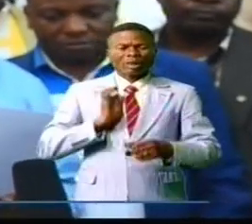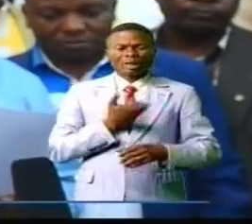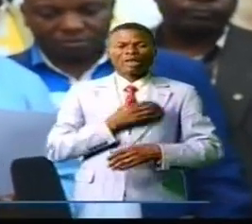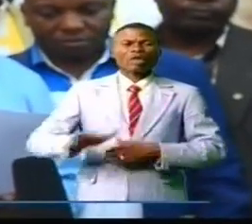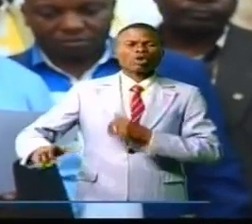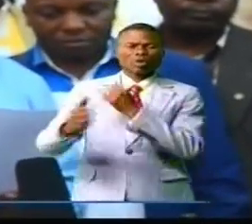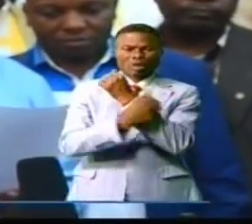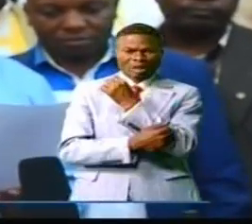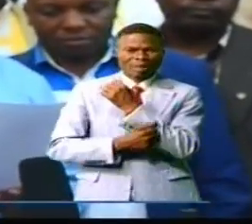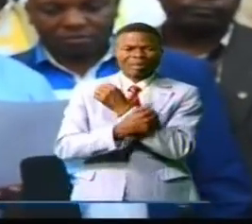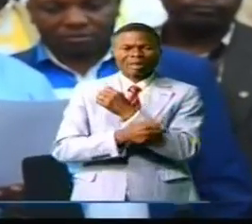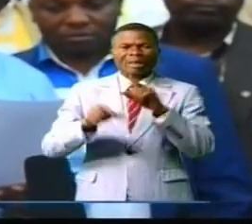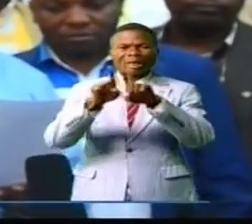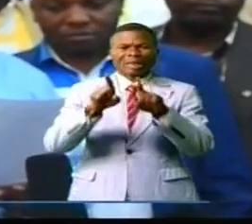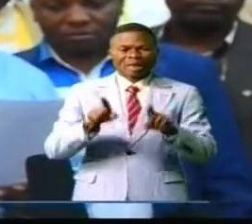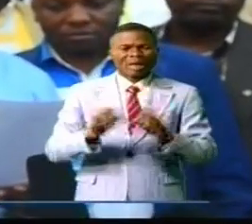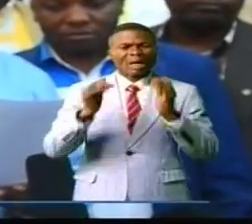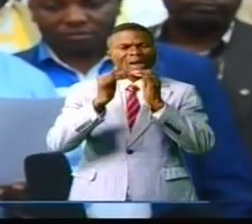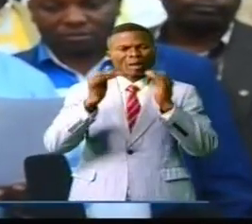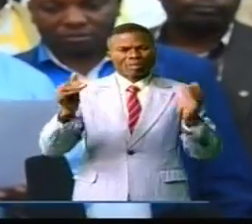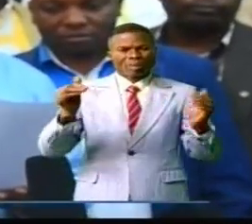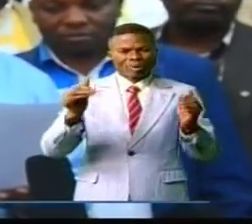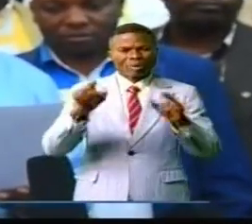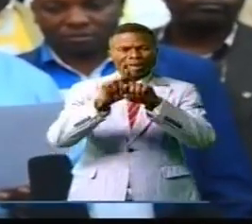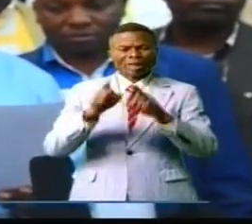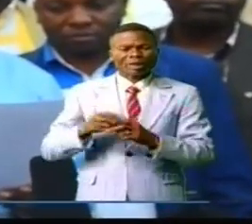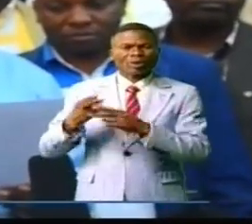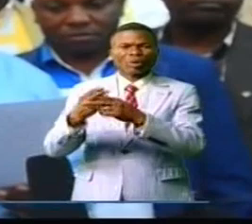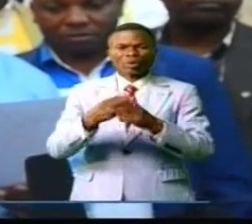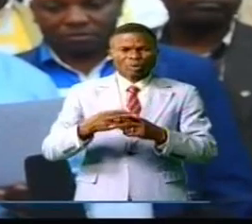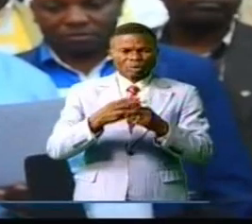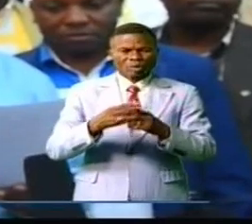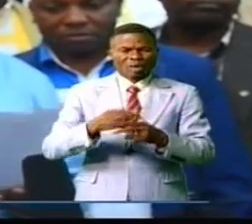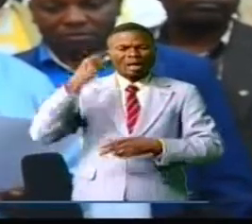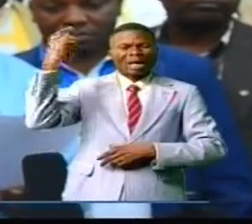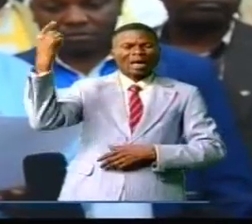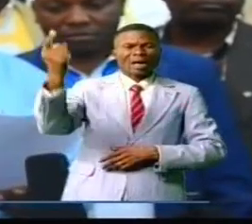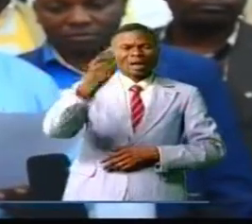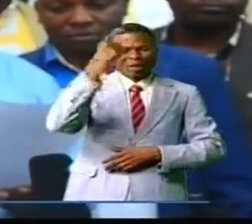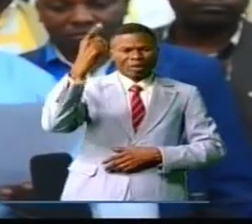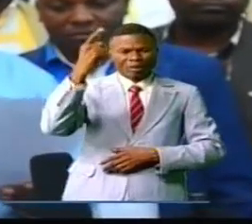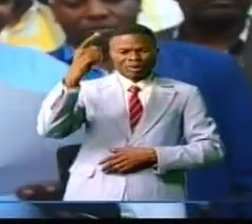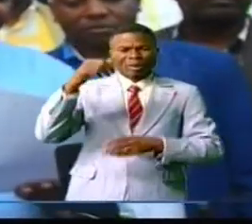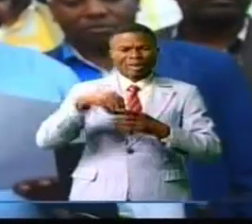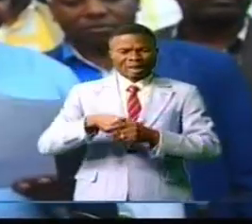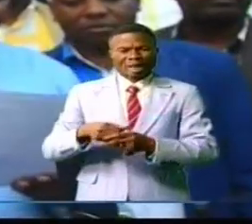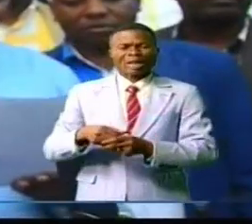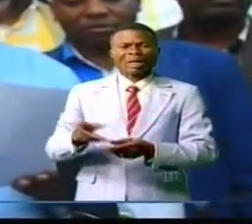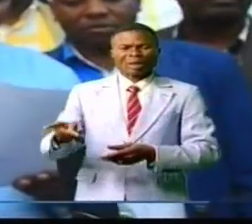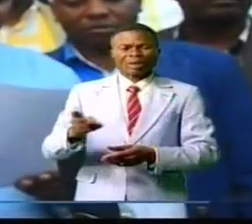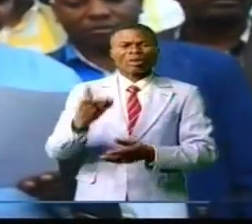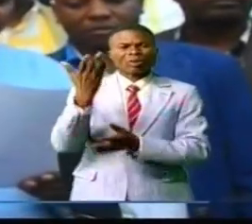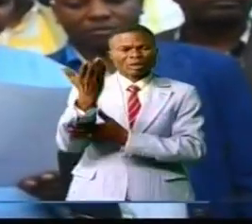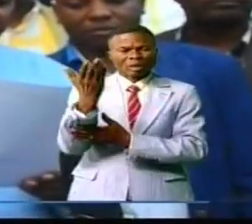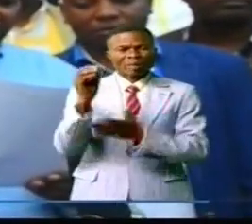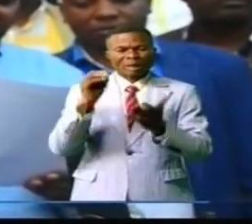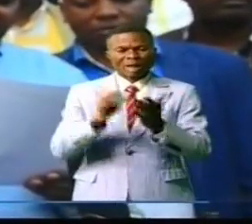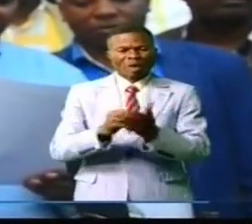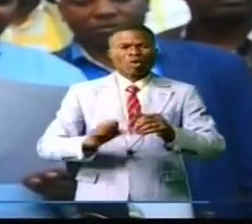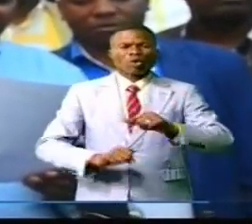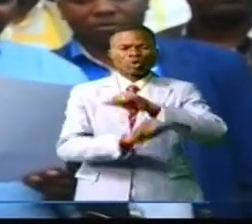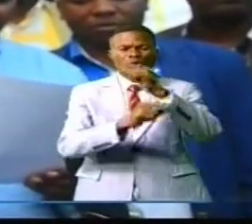nationale, ainsi que la paix et la sécurité internationale dans la région. Réitérons notre